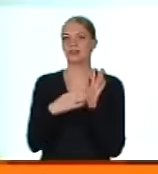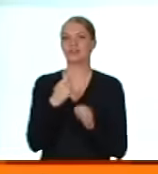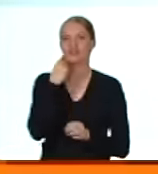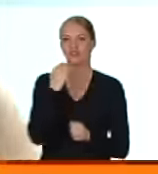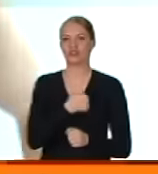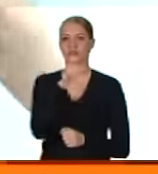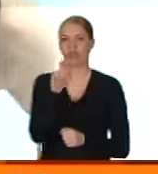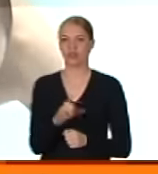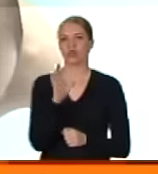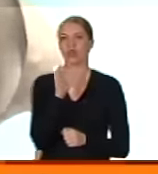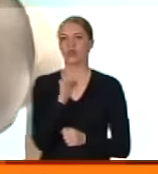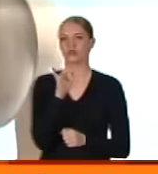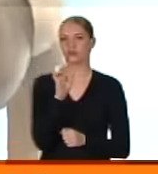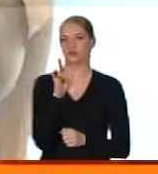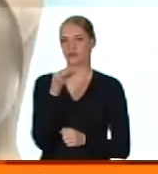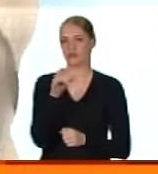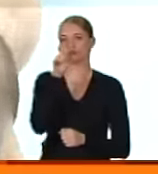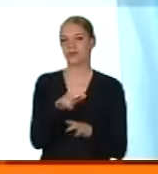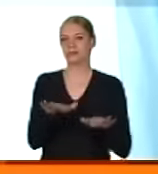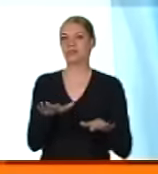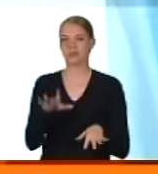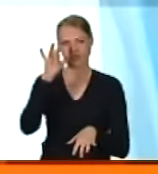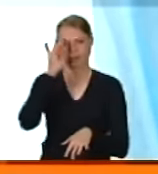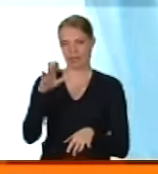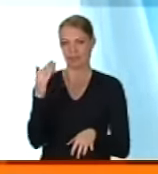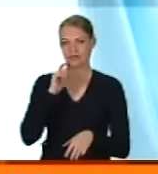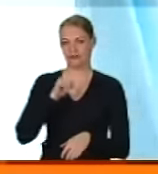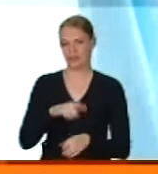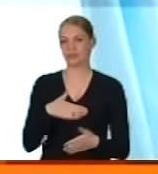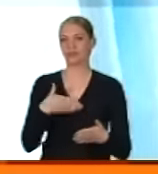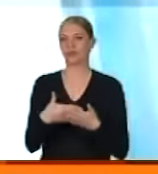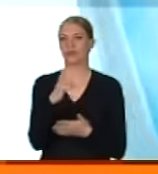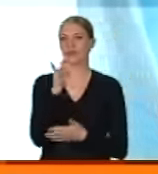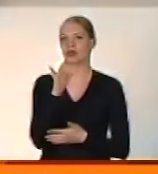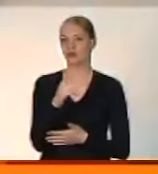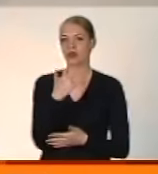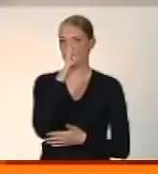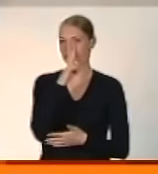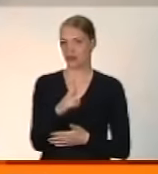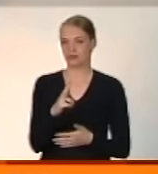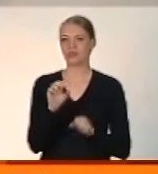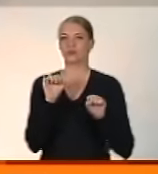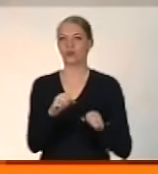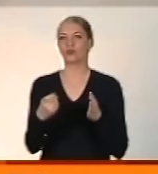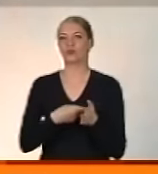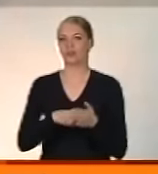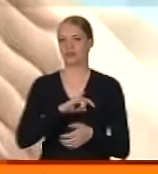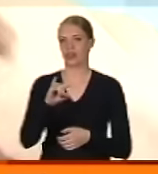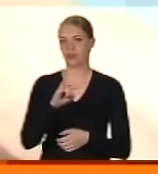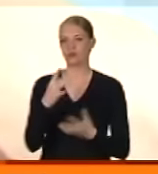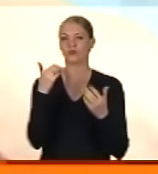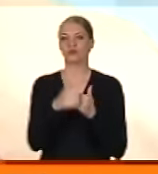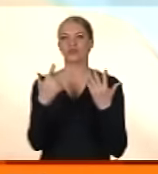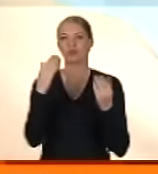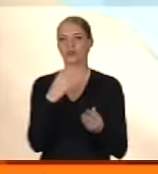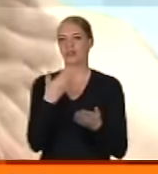29-річний боєць Олександр Струбчевський. Він – місцева легенда Вінниці, доброволець-кіборг, що 2 місяці боронив Донецький аеропорт. Щодня